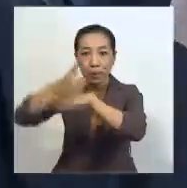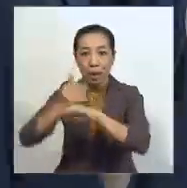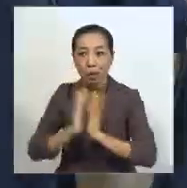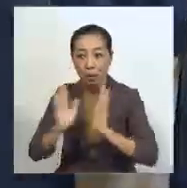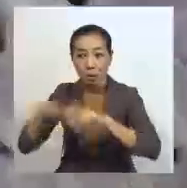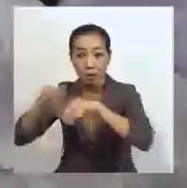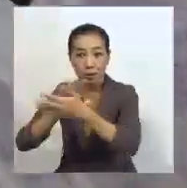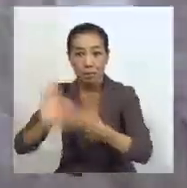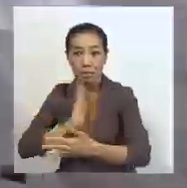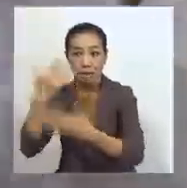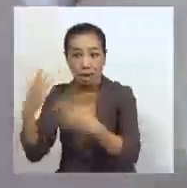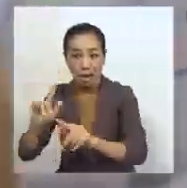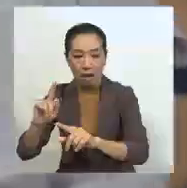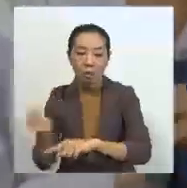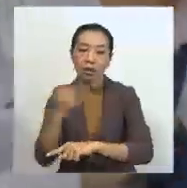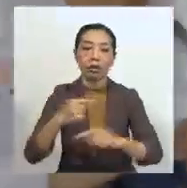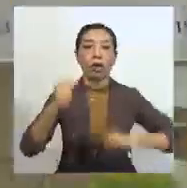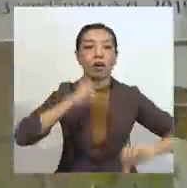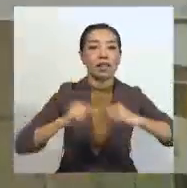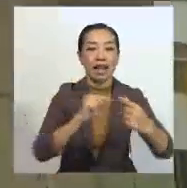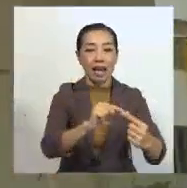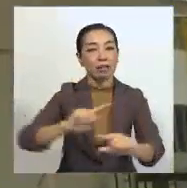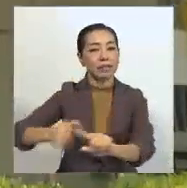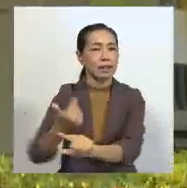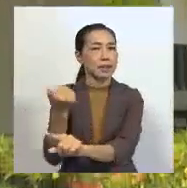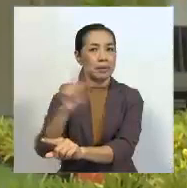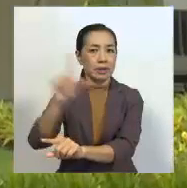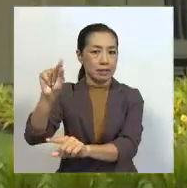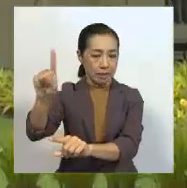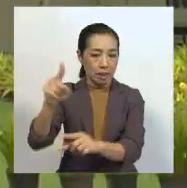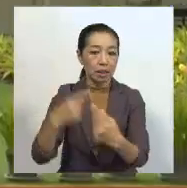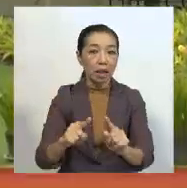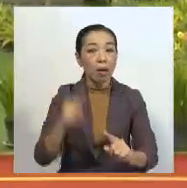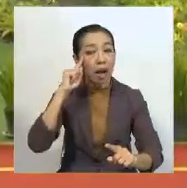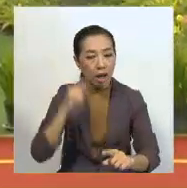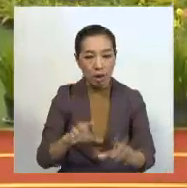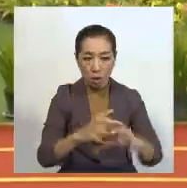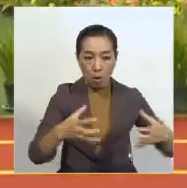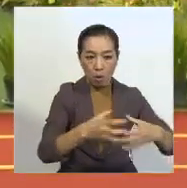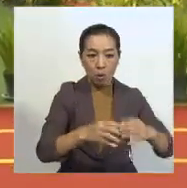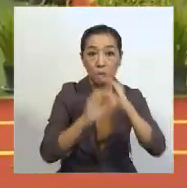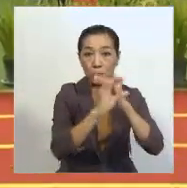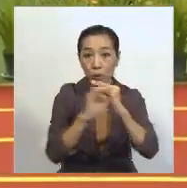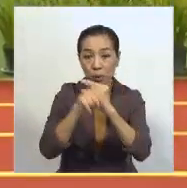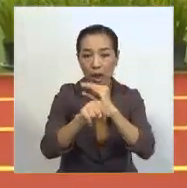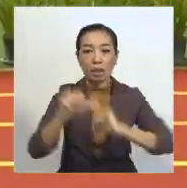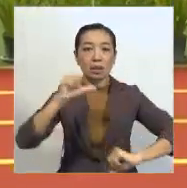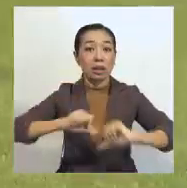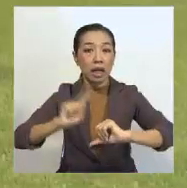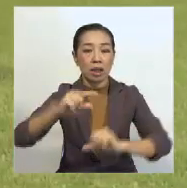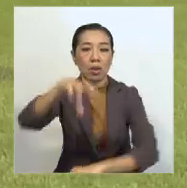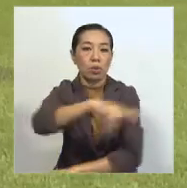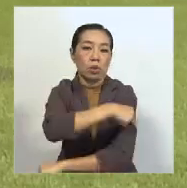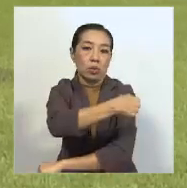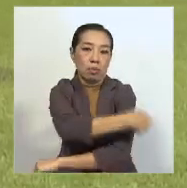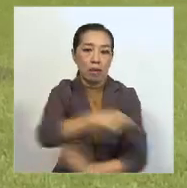กายนส่วนวงดุริยางค์จะแสดงต้อนรับสมเด็จพระสันตะปาปาฟรังซิสที่โรงพยาบาลเซนต์หลุย